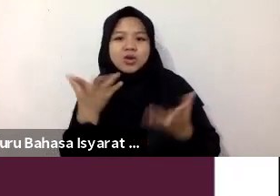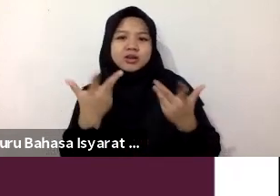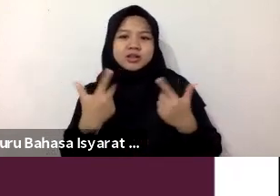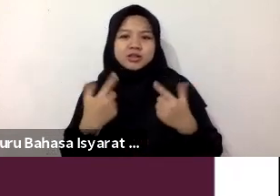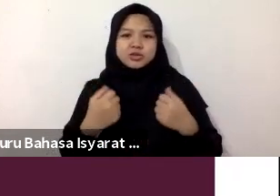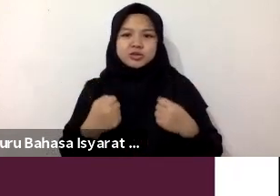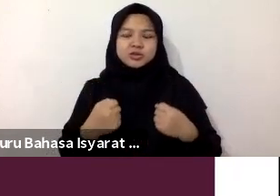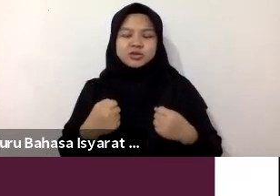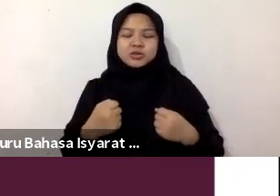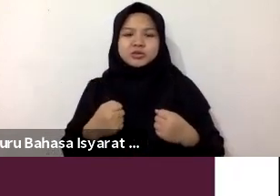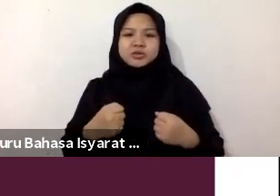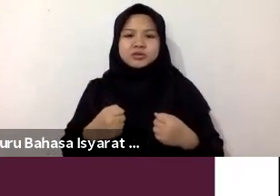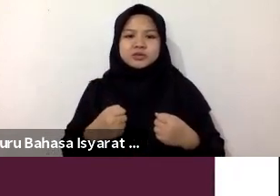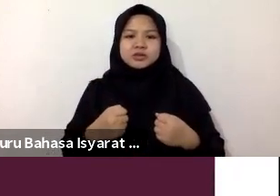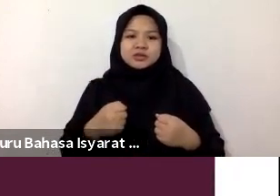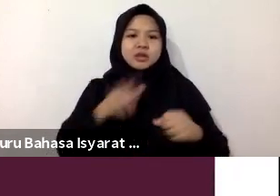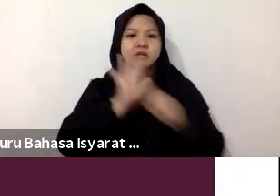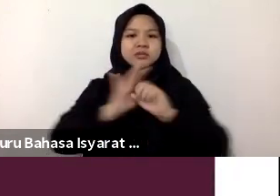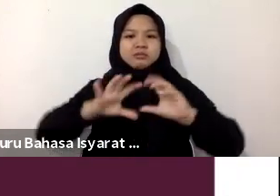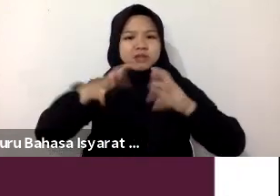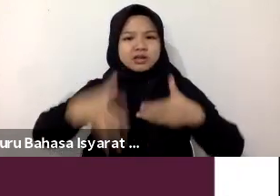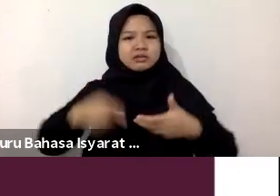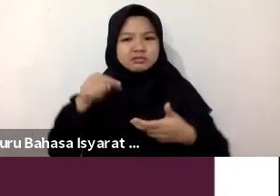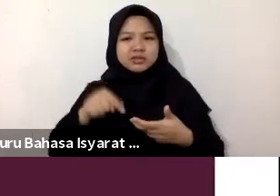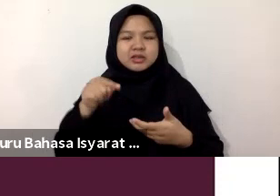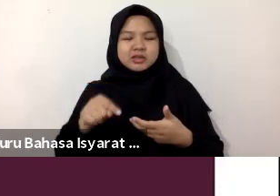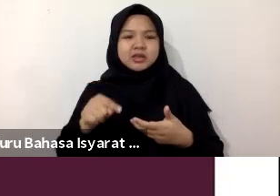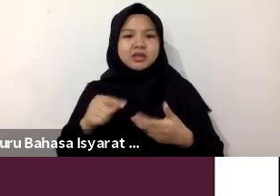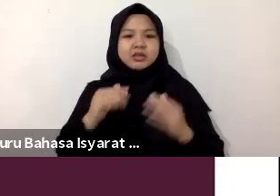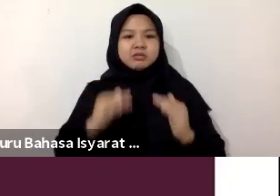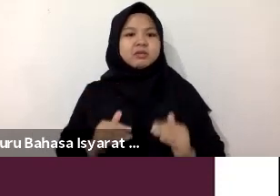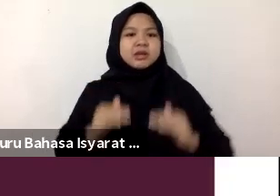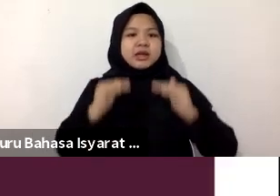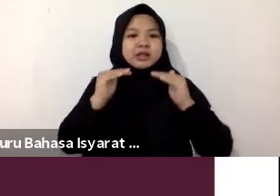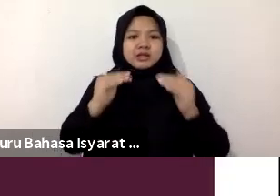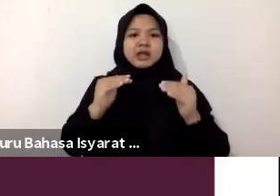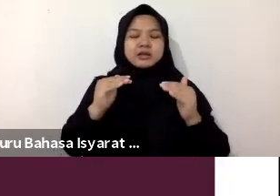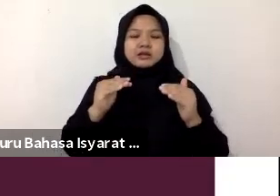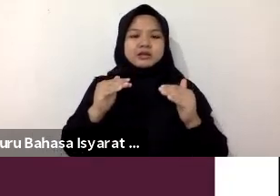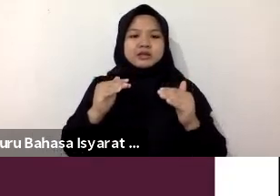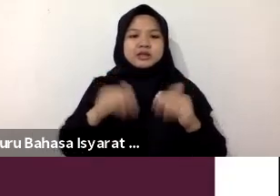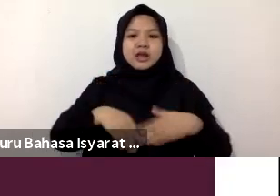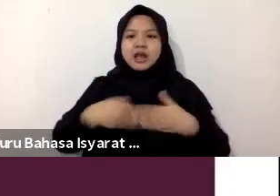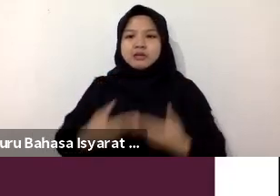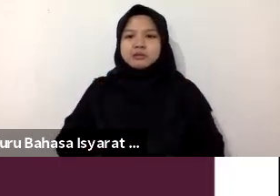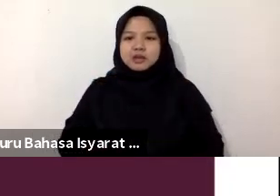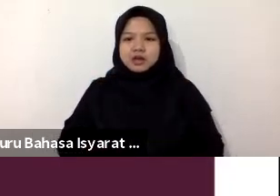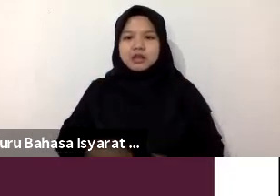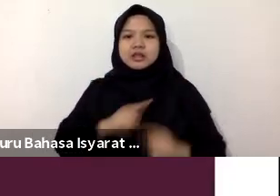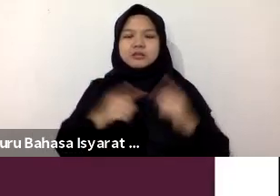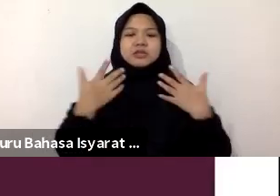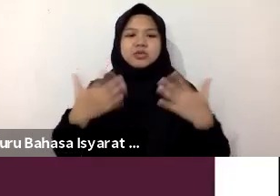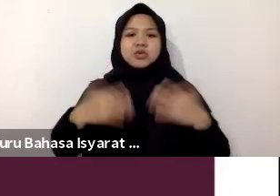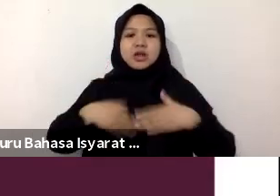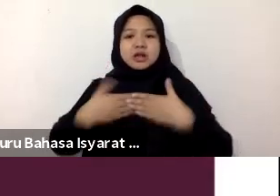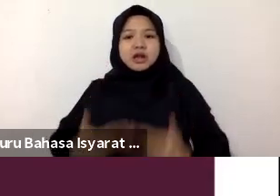dengan pandemi ini justru meningkatkan tingkat kehamilan, tapi semoga kehamilannya ini